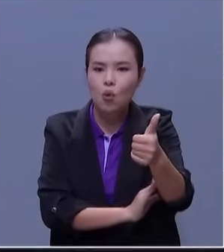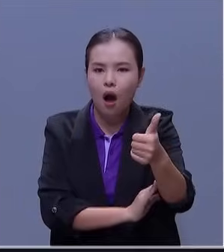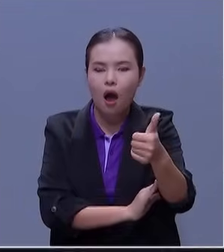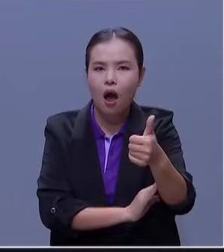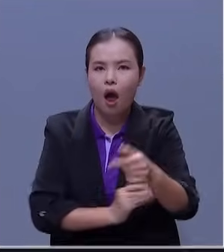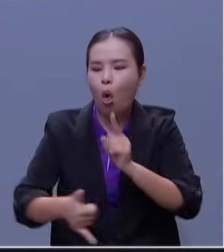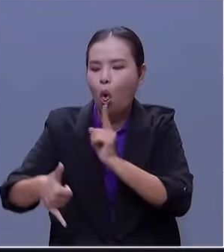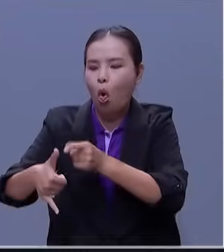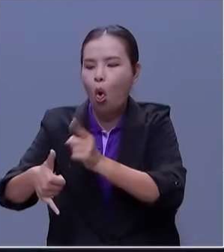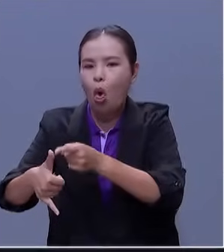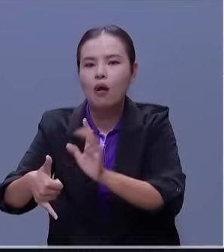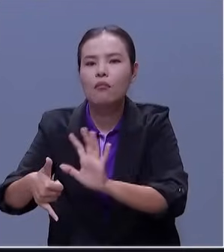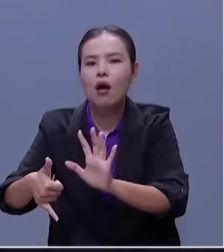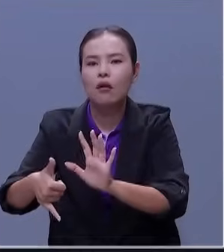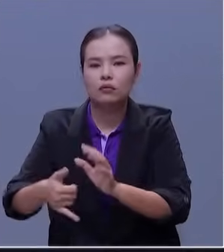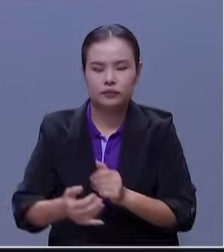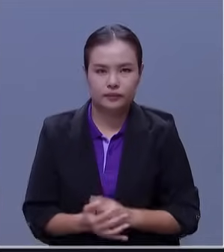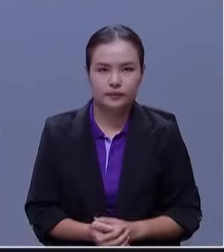วฝ่ายเดียว